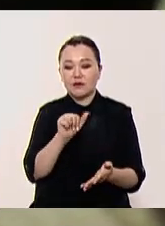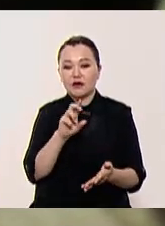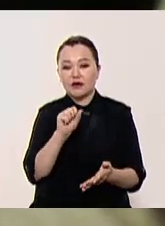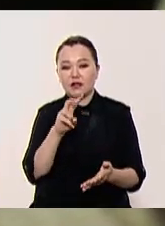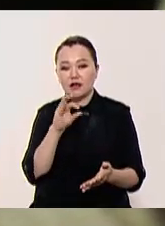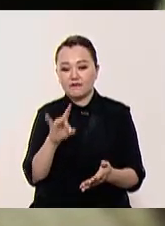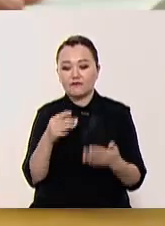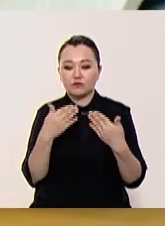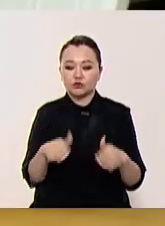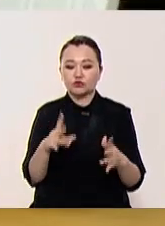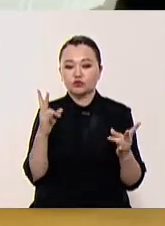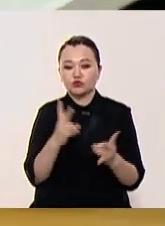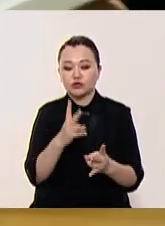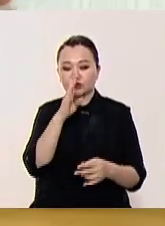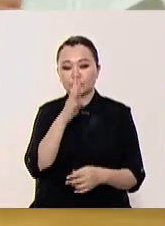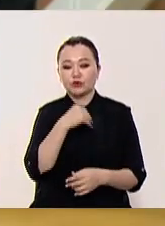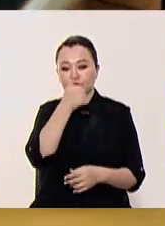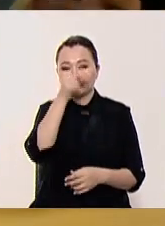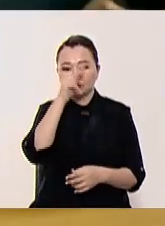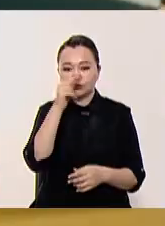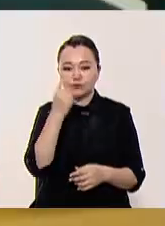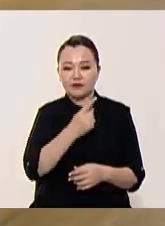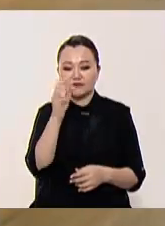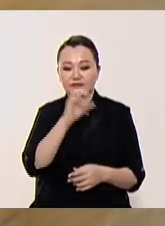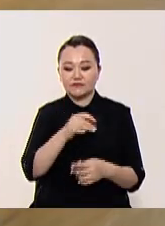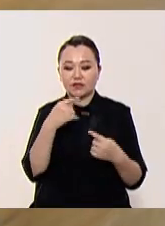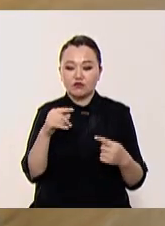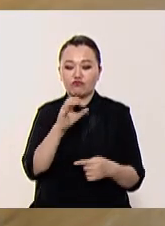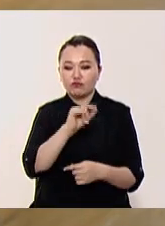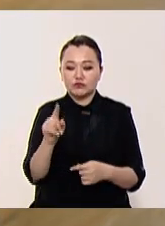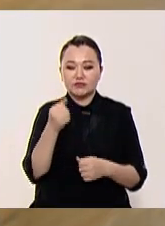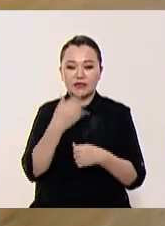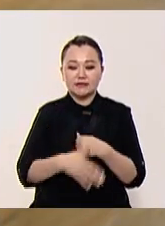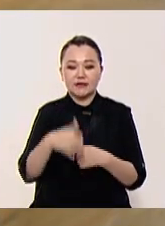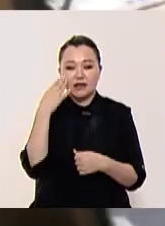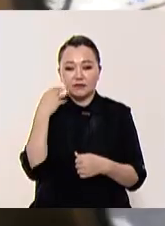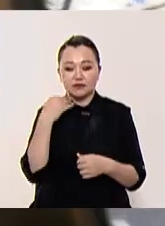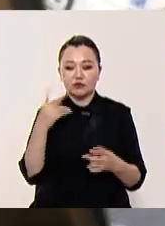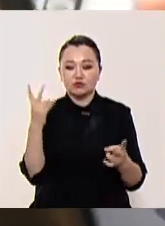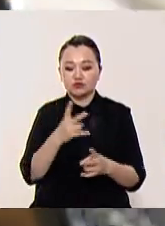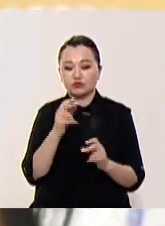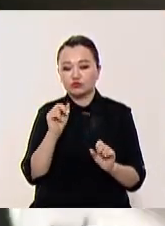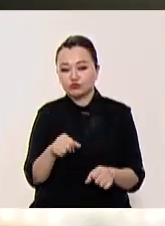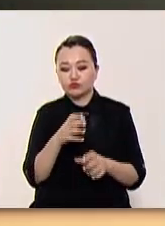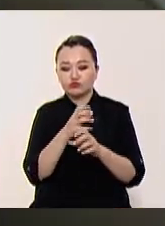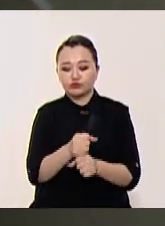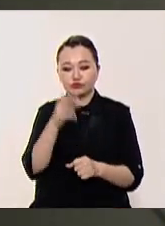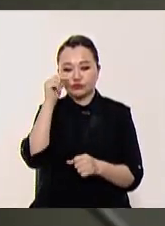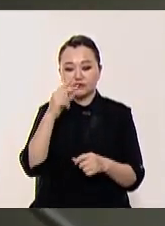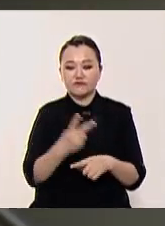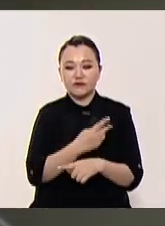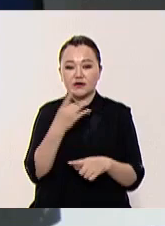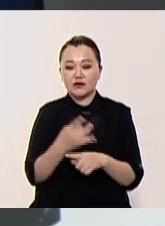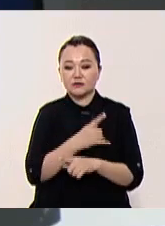школы, выпускнику нужно проучиться 4 года. С 1 сентября в некоторых вузах столицы и Алматы можно будет сократить срок обучения практически в